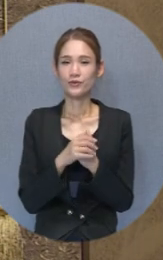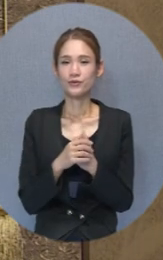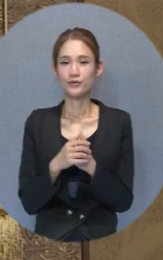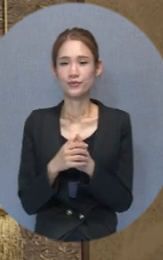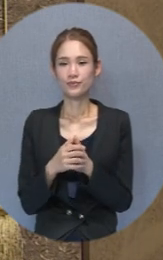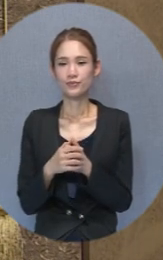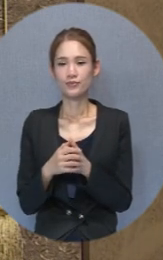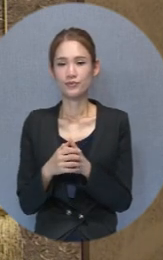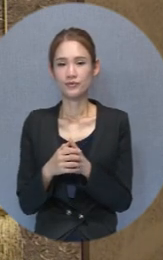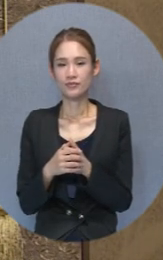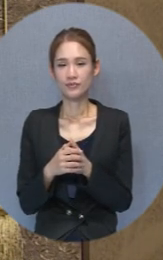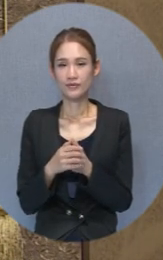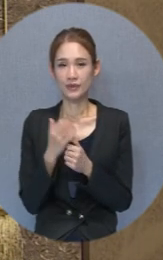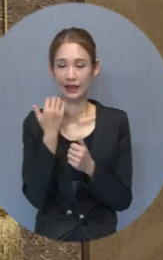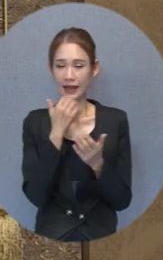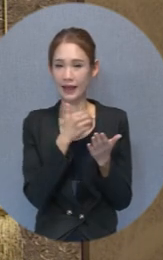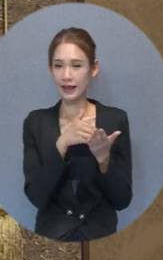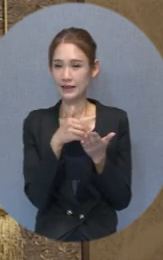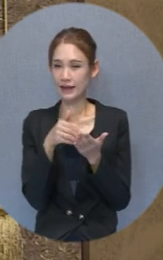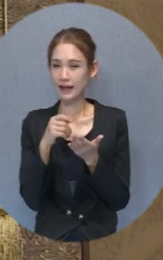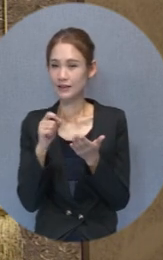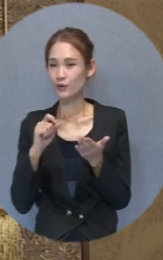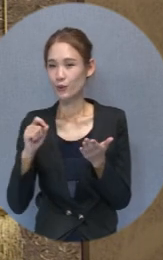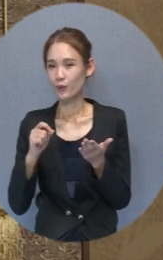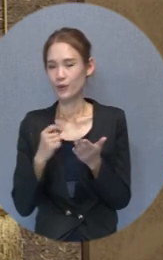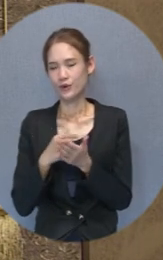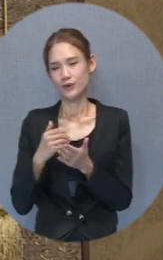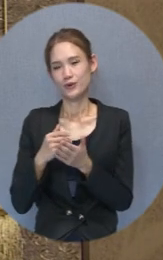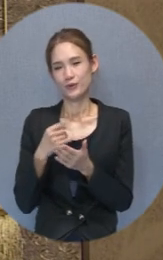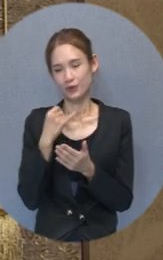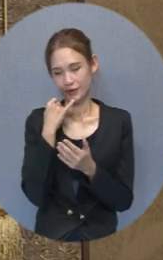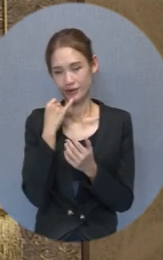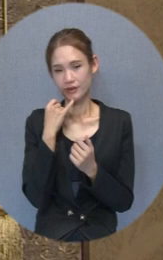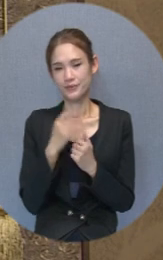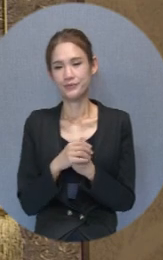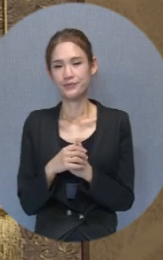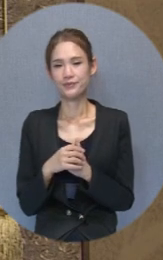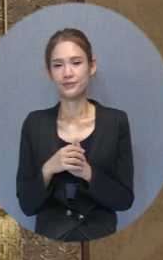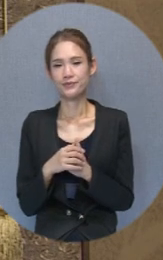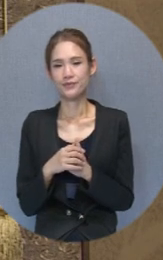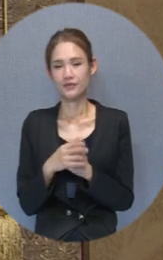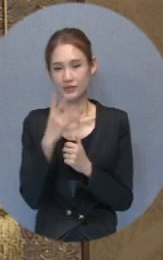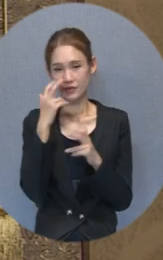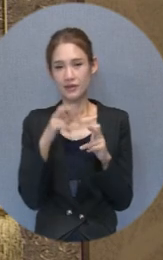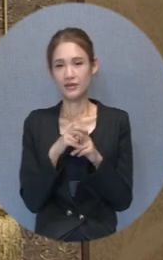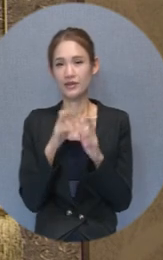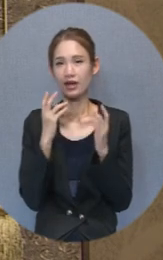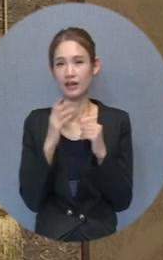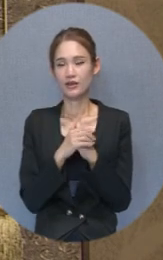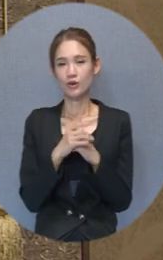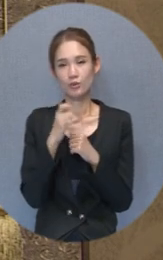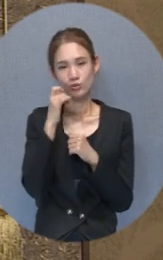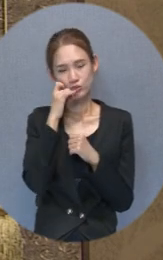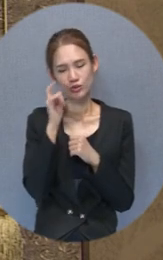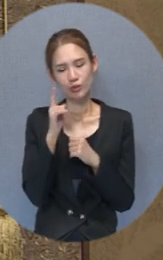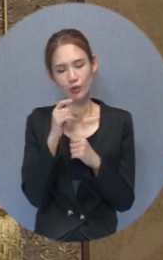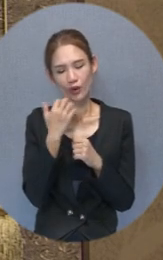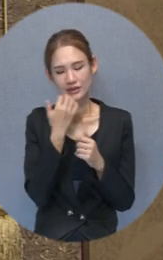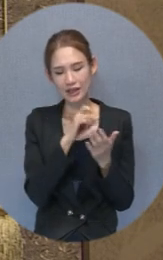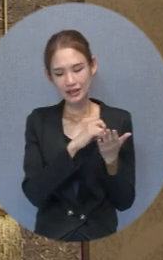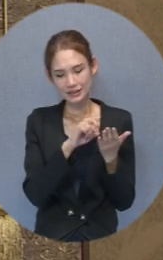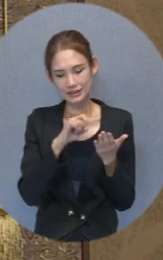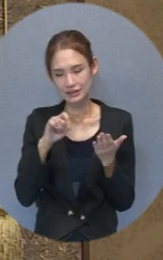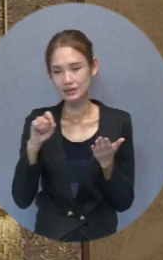되고 색칠 놀이를 해도 돼요. 오. 네, 이렇게 그 시각장애 아동들이 못하는 것 중에 하나가 색칠 놀이예요.